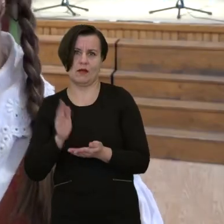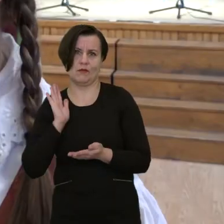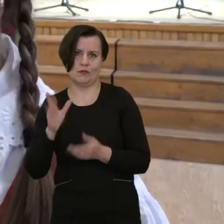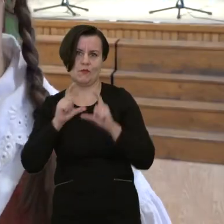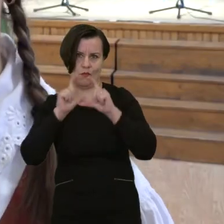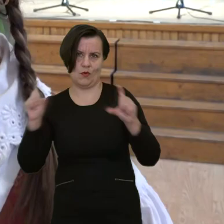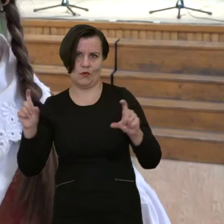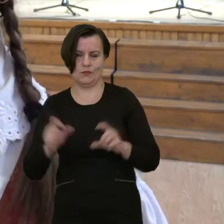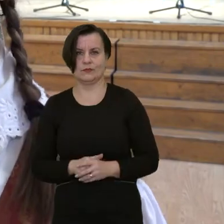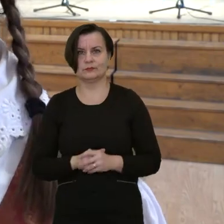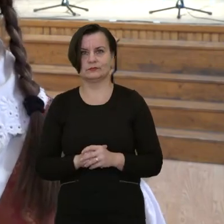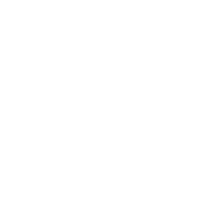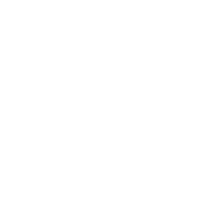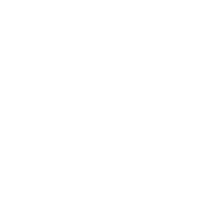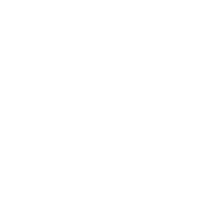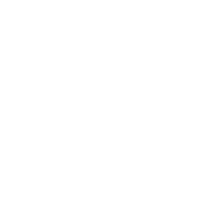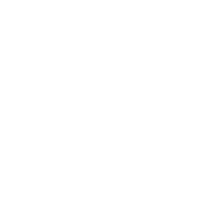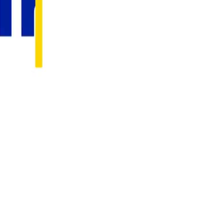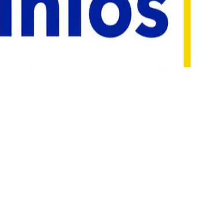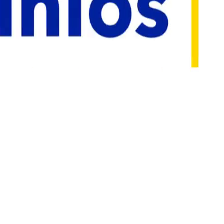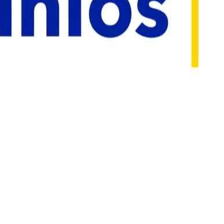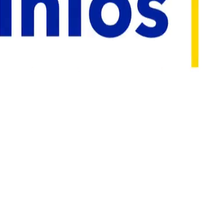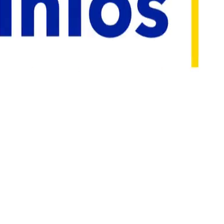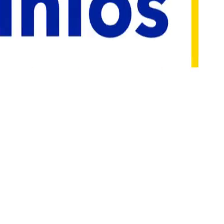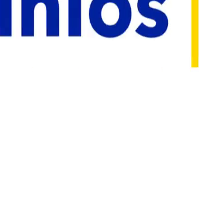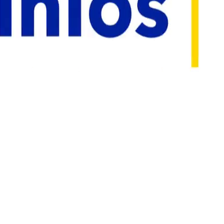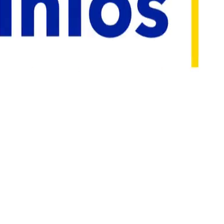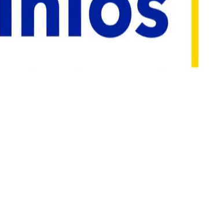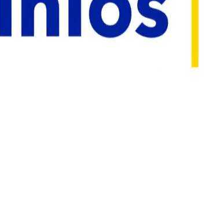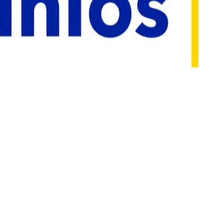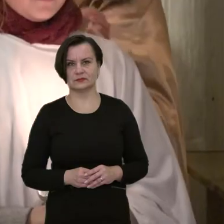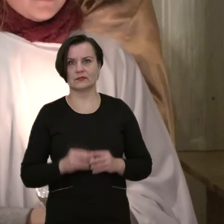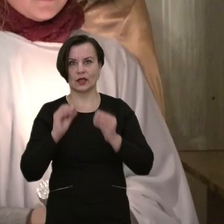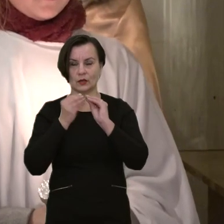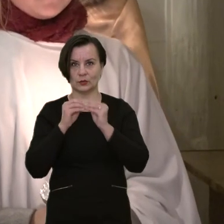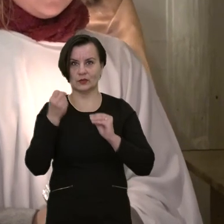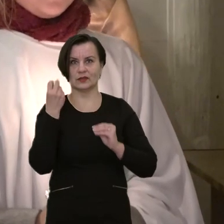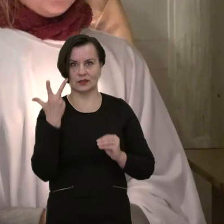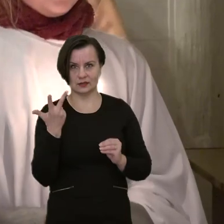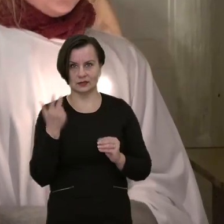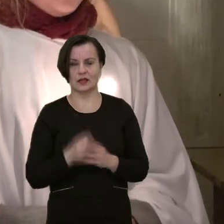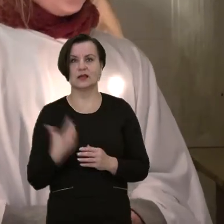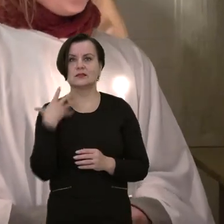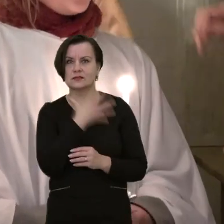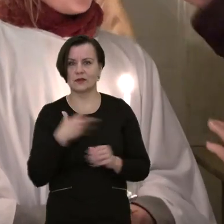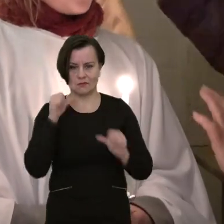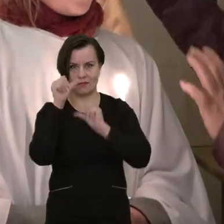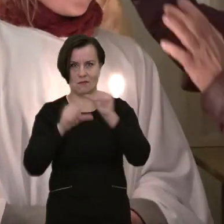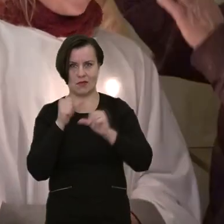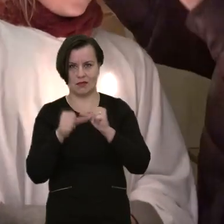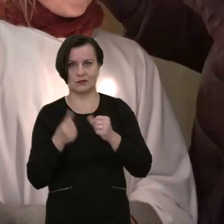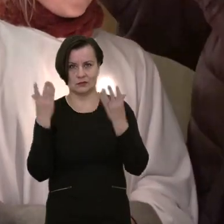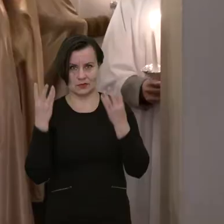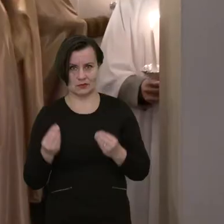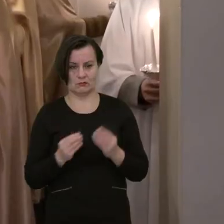liaudiška, tokia kokia ir turi būti tikra mokykla. Gruodžio 13-oji reikšminga metų